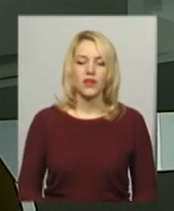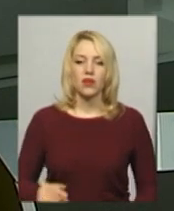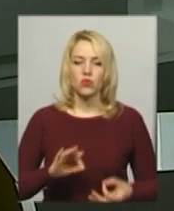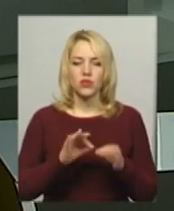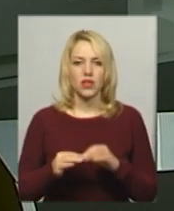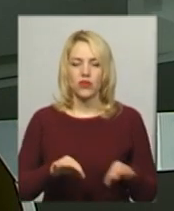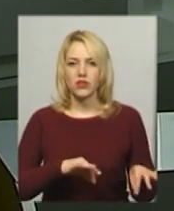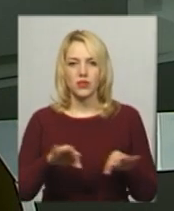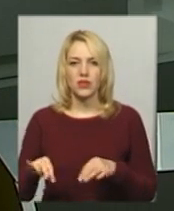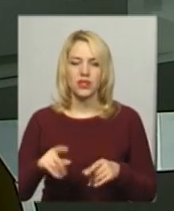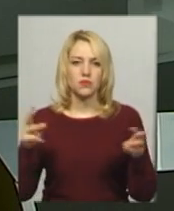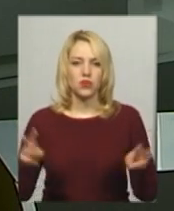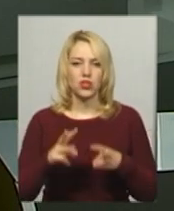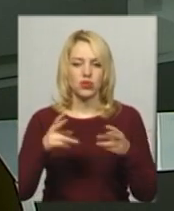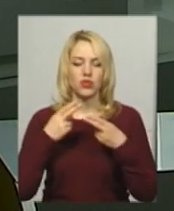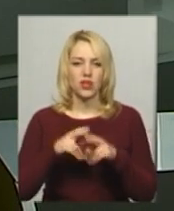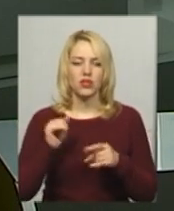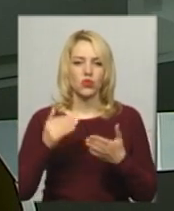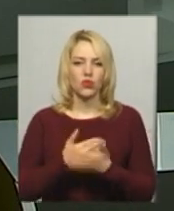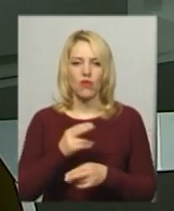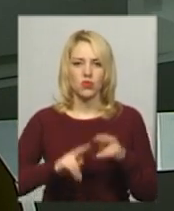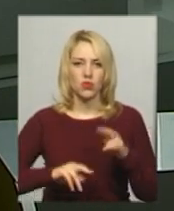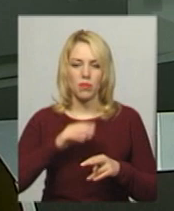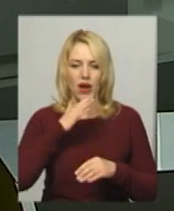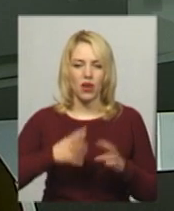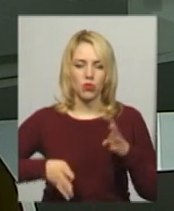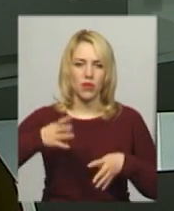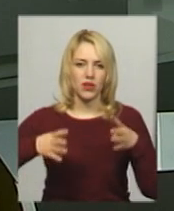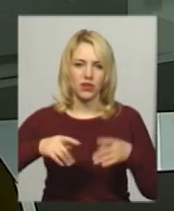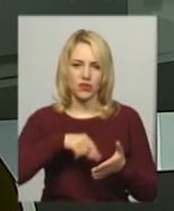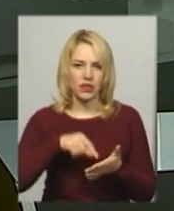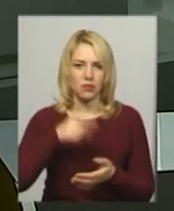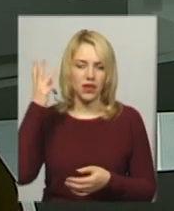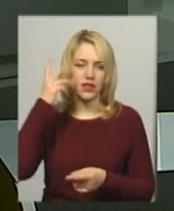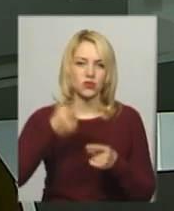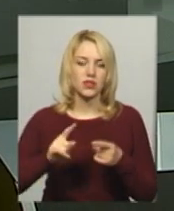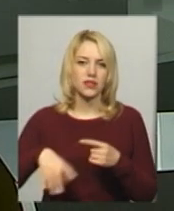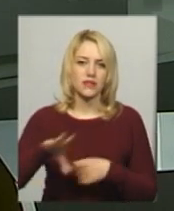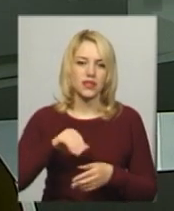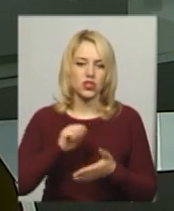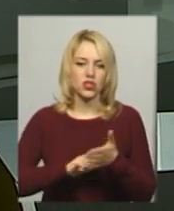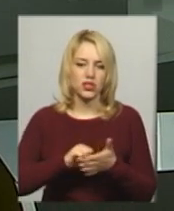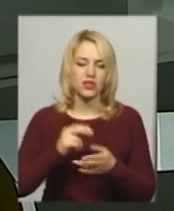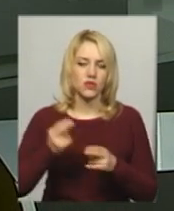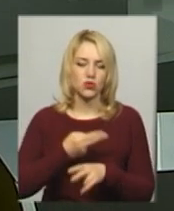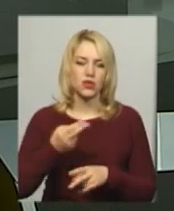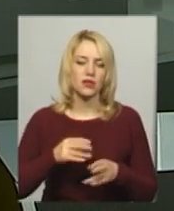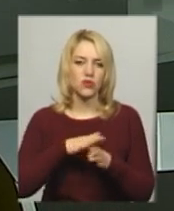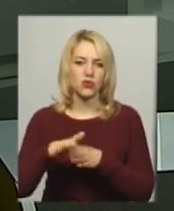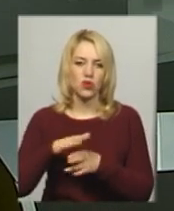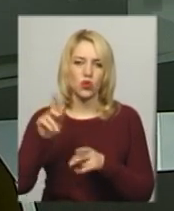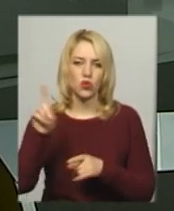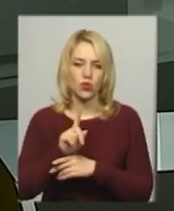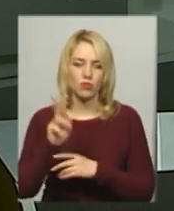Ускладнюється під'їзд пожежної техніки у новозбудованих багатоповерхівках Хмельницького. Усе через відсутність дотриманих норм пожежної